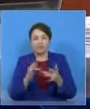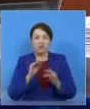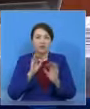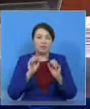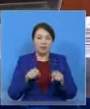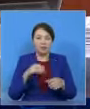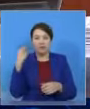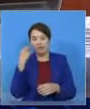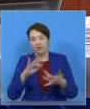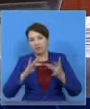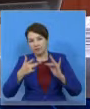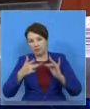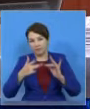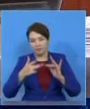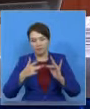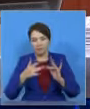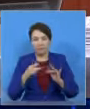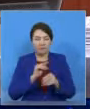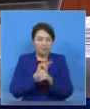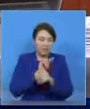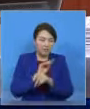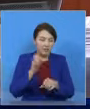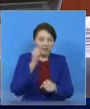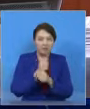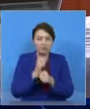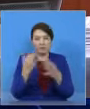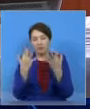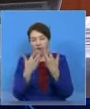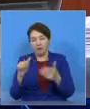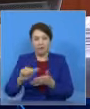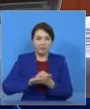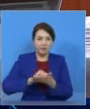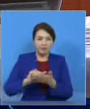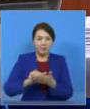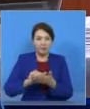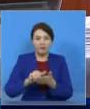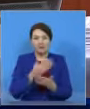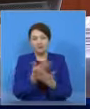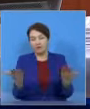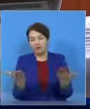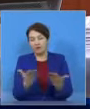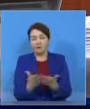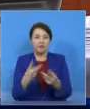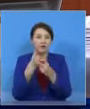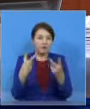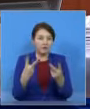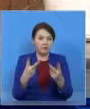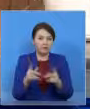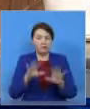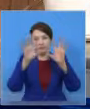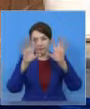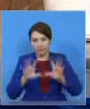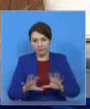доступность качества интернета, не научив работать с цифровыми документами, вы уже предусмотрели в отраслевых